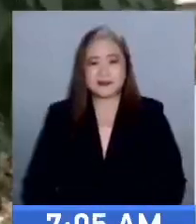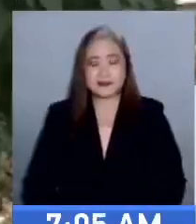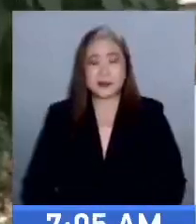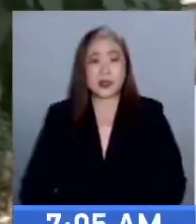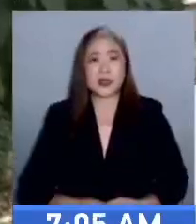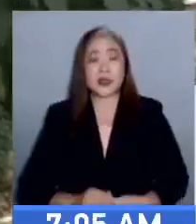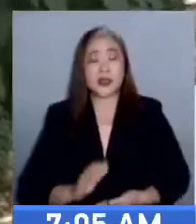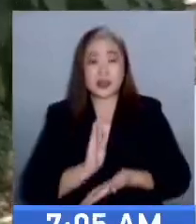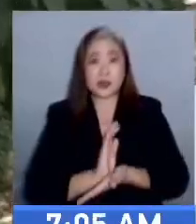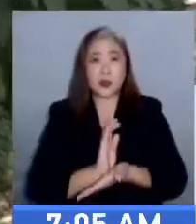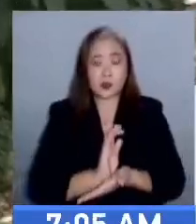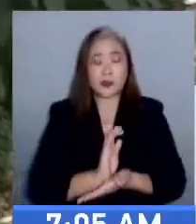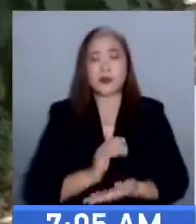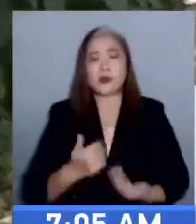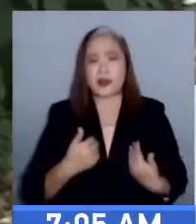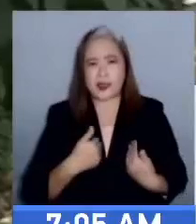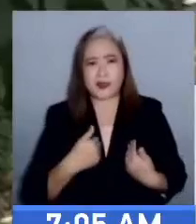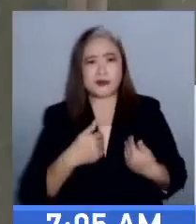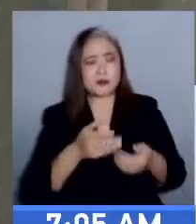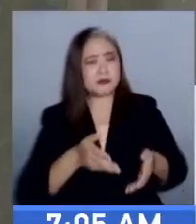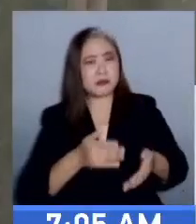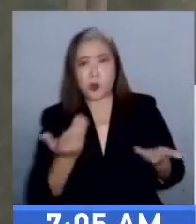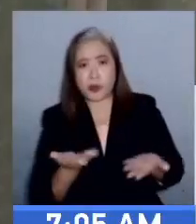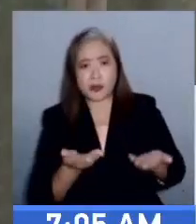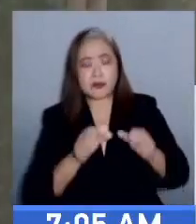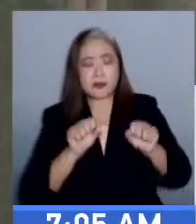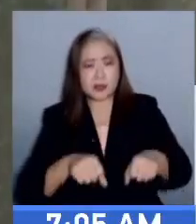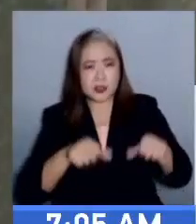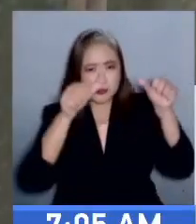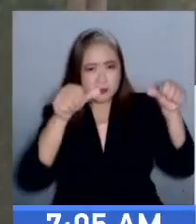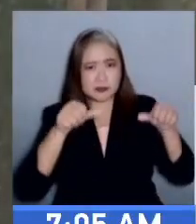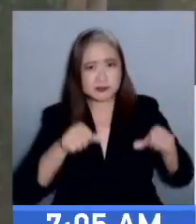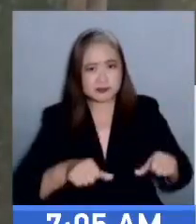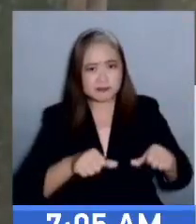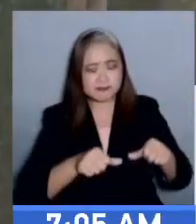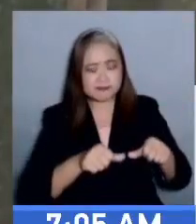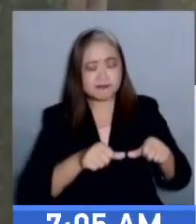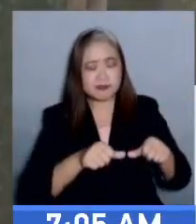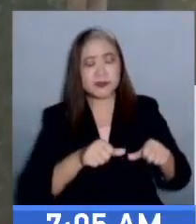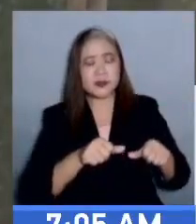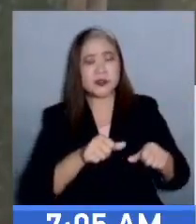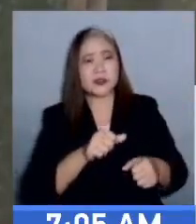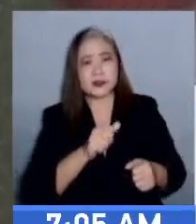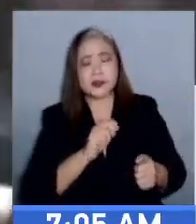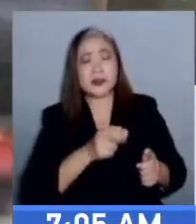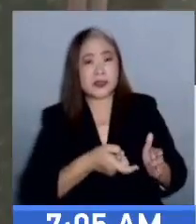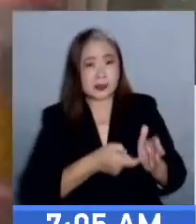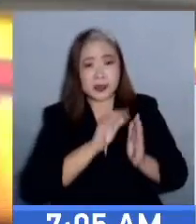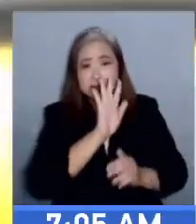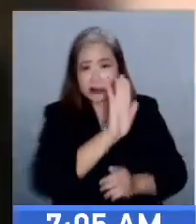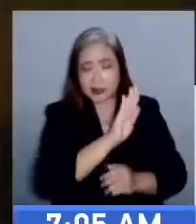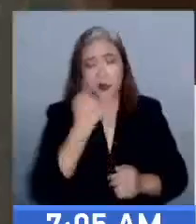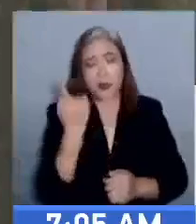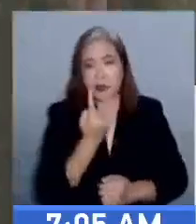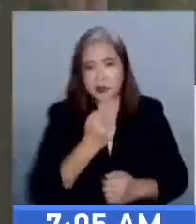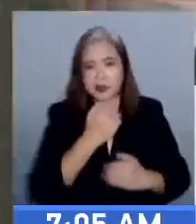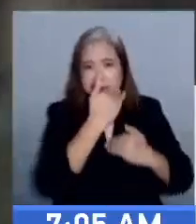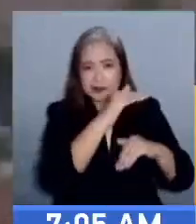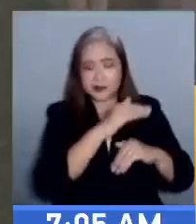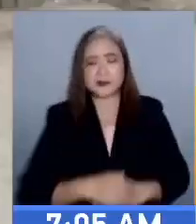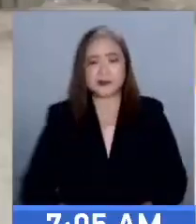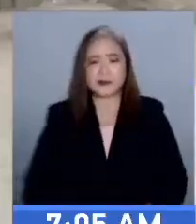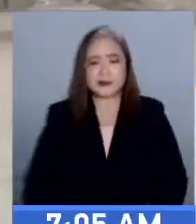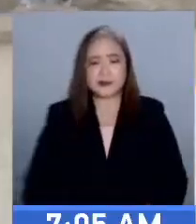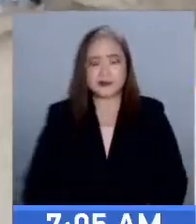mga struktura na kung saan pwedeng ipaskil ang campaign materials o posters ng mga kandidato sa eleksyon. Ayon sa